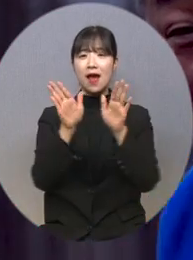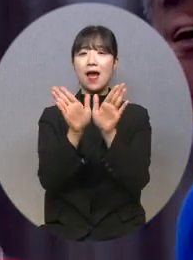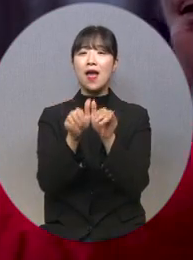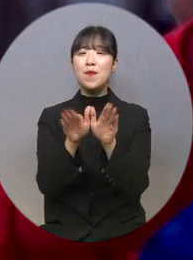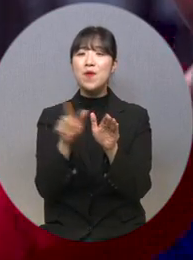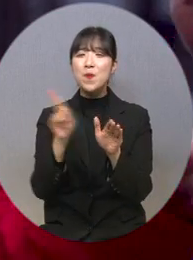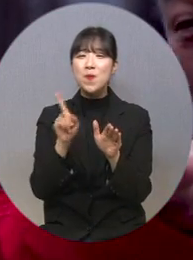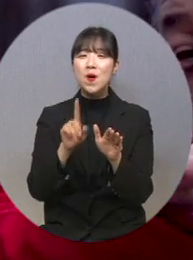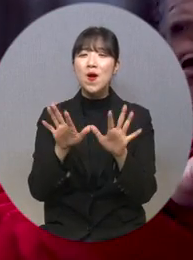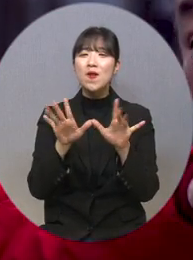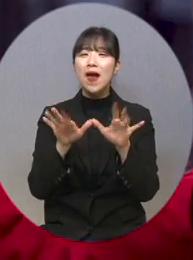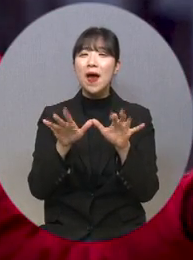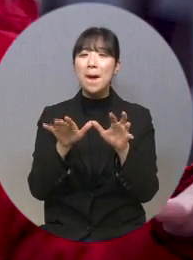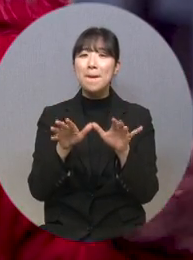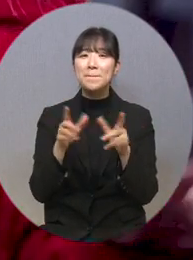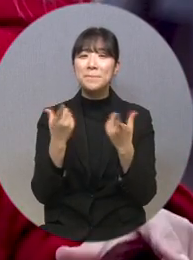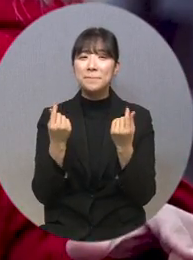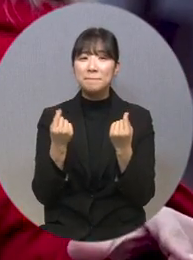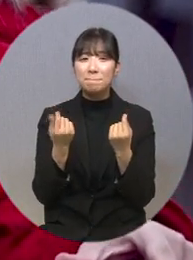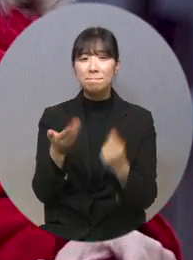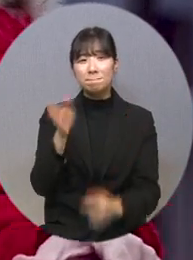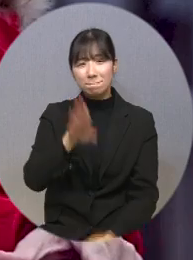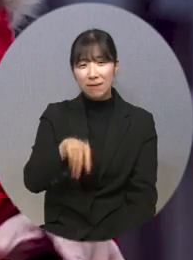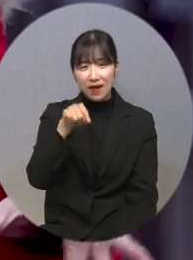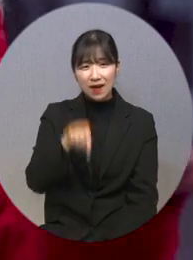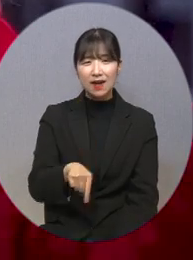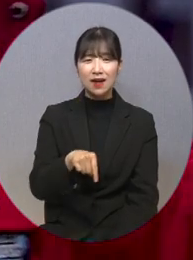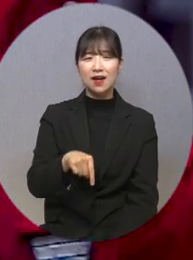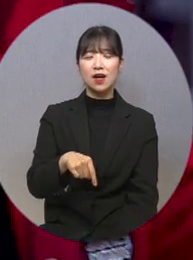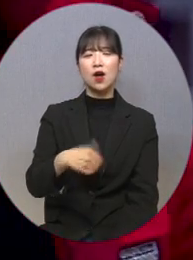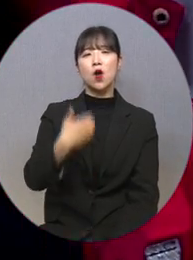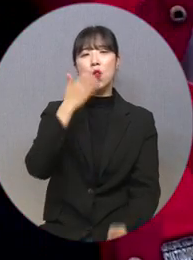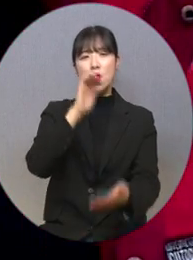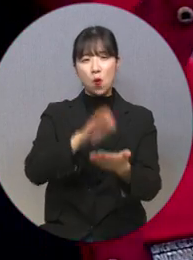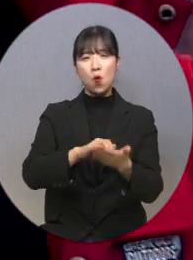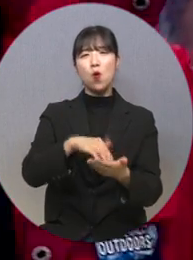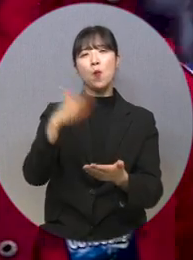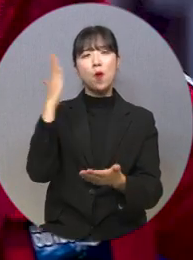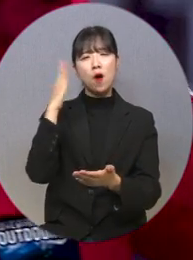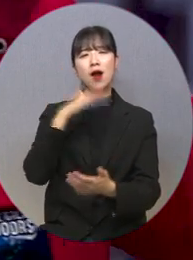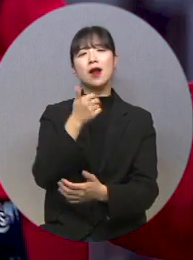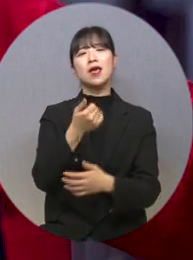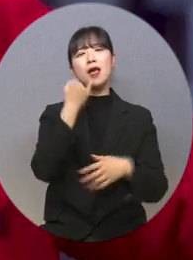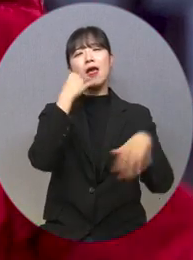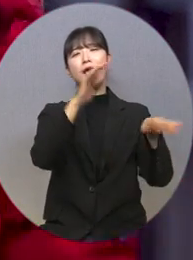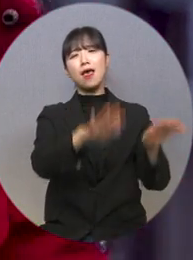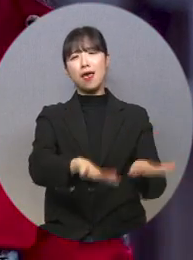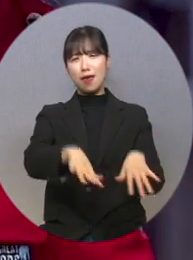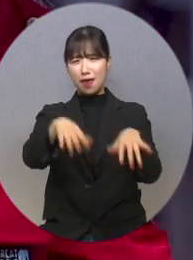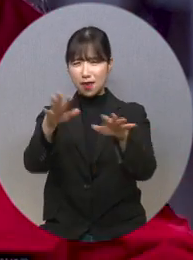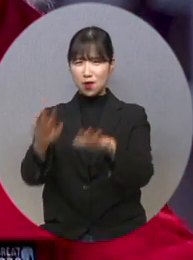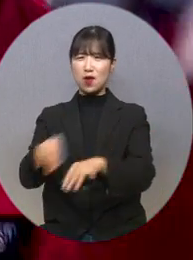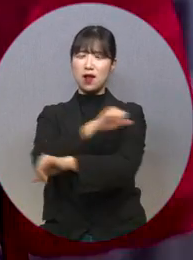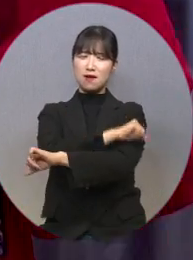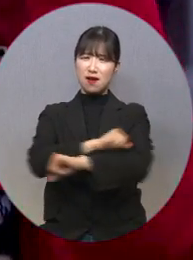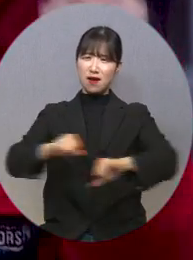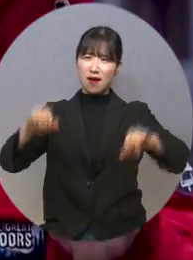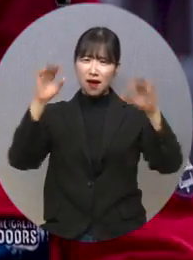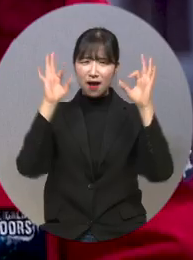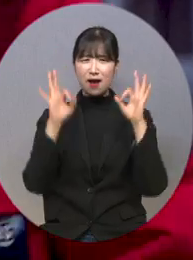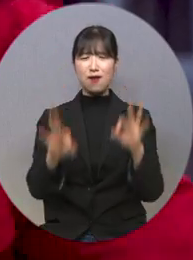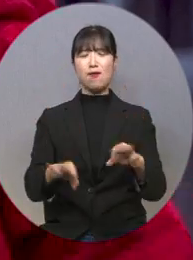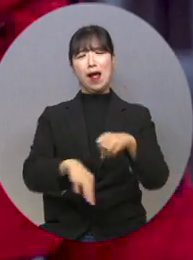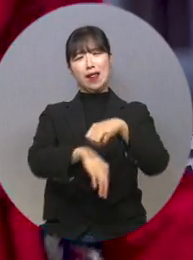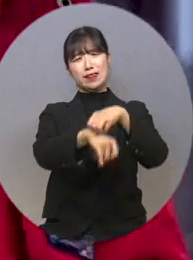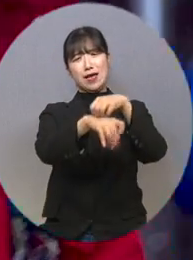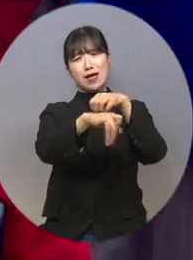나비를 생각하시겠지만 사실 이곳 이 돌머리 해수욕장 보세요. 이렇게 드넓은 뻘 여기에 왠지 세발낙지가 나올